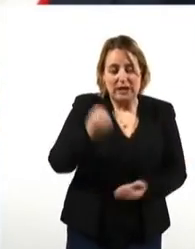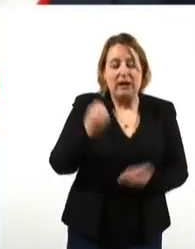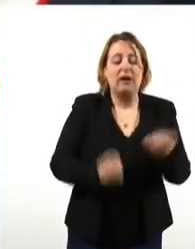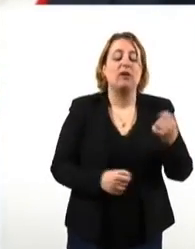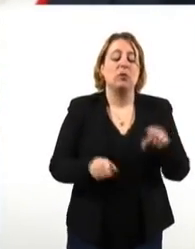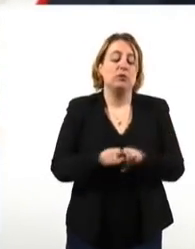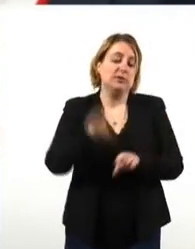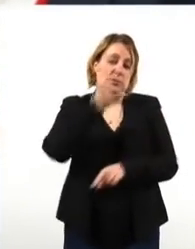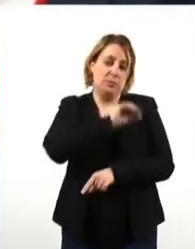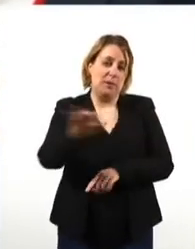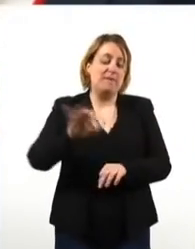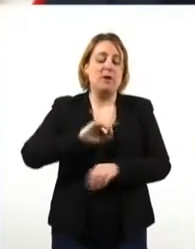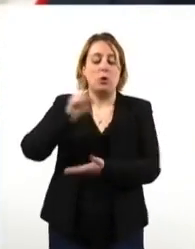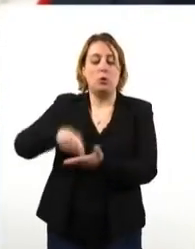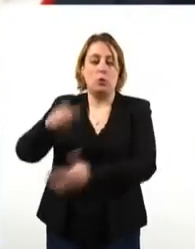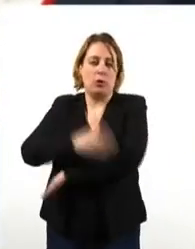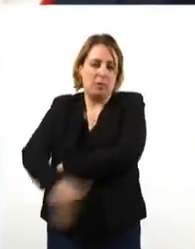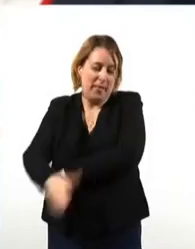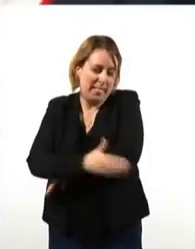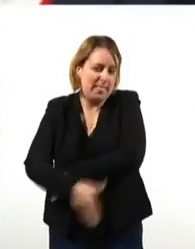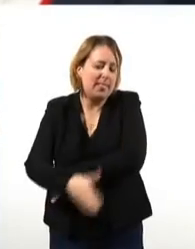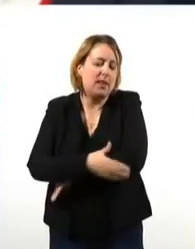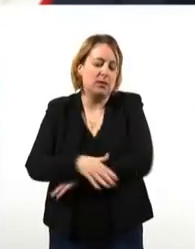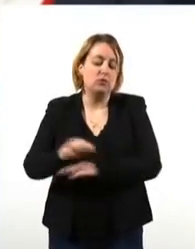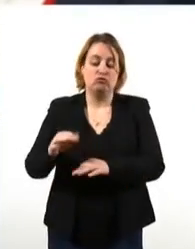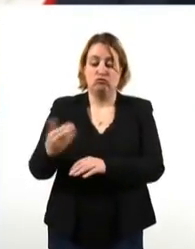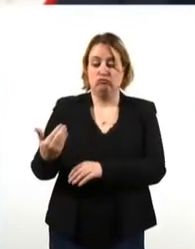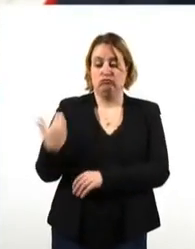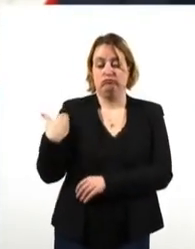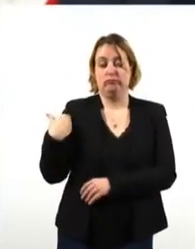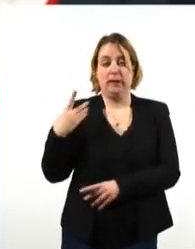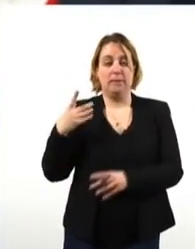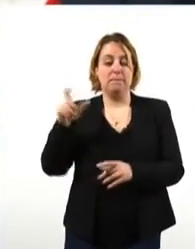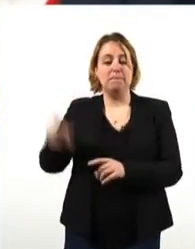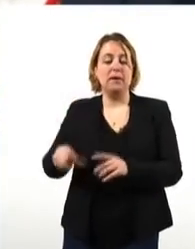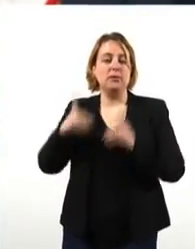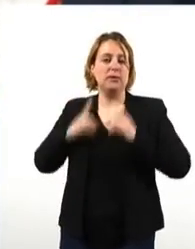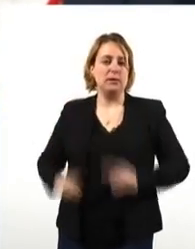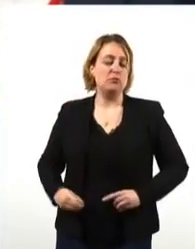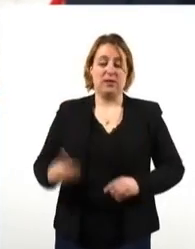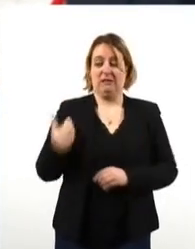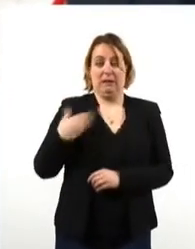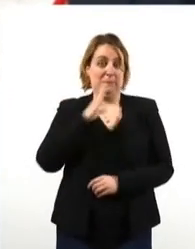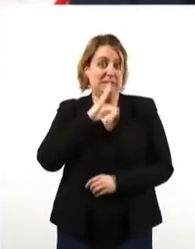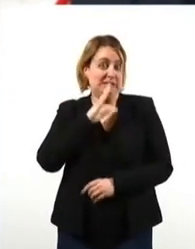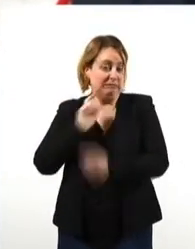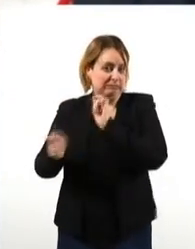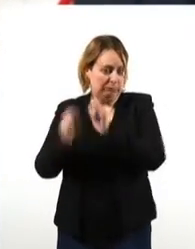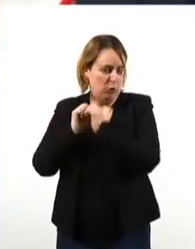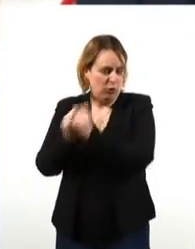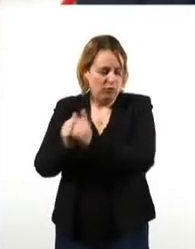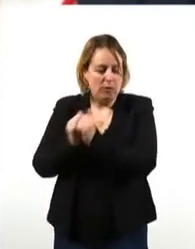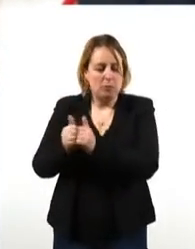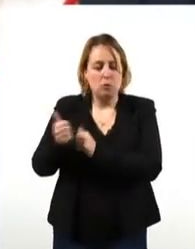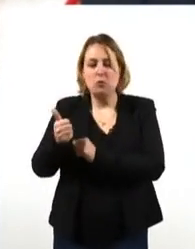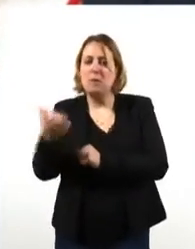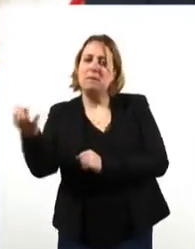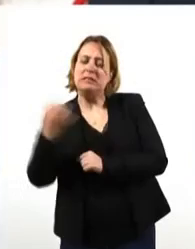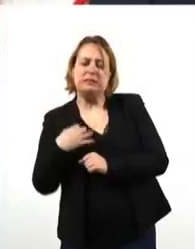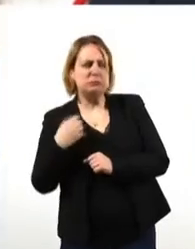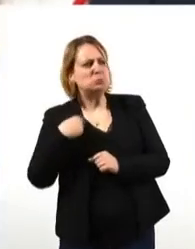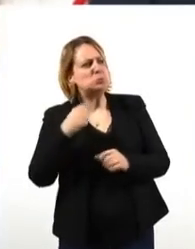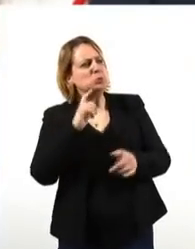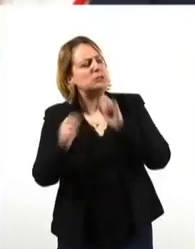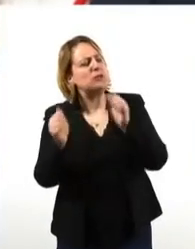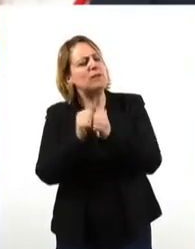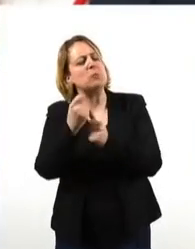rurale. Je discutais, c'est un hasard, mais avec un député au déjeuner, qui me disait qu'il discutait avec plusieurs collègues parlementaires